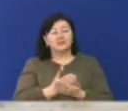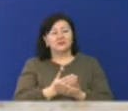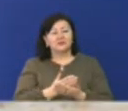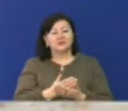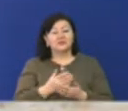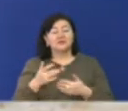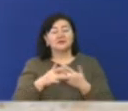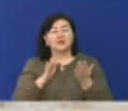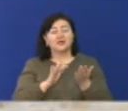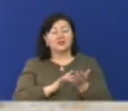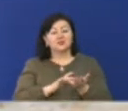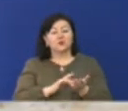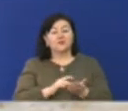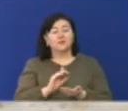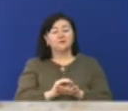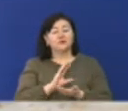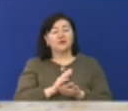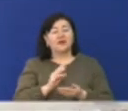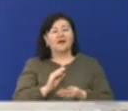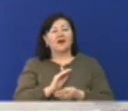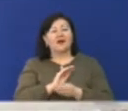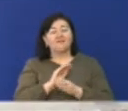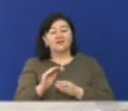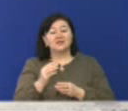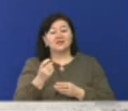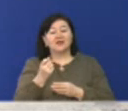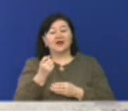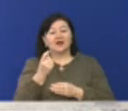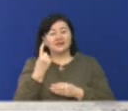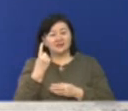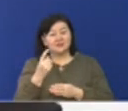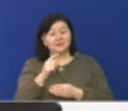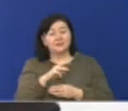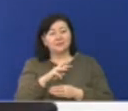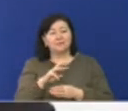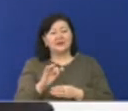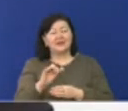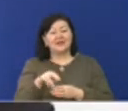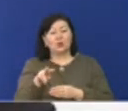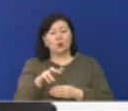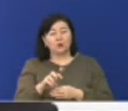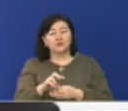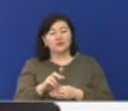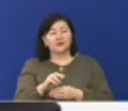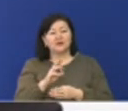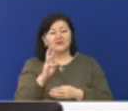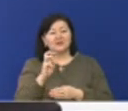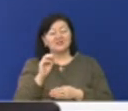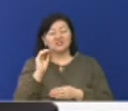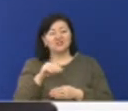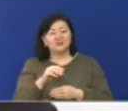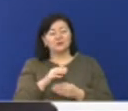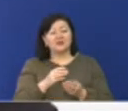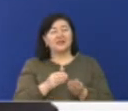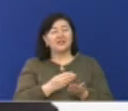городского бюджета на текущий год выделены 1 миллион 325 тысяч тенге. В зимний период мы, получается, чистим